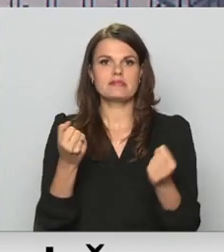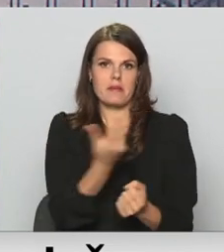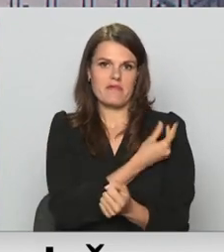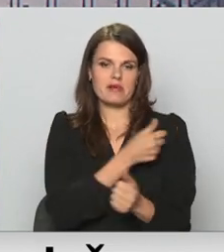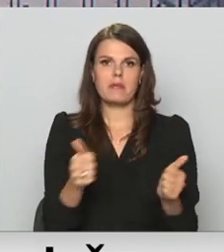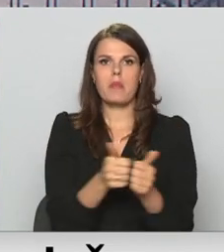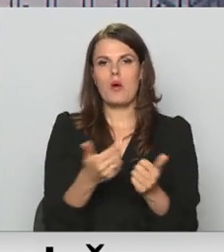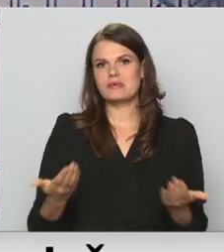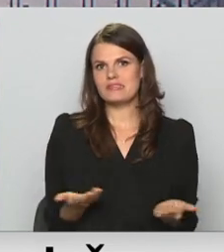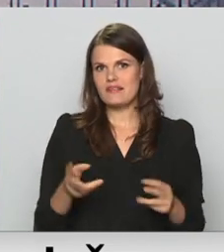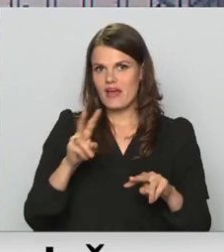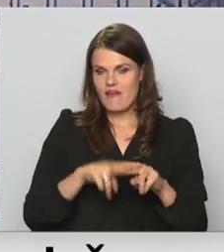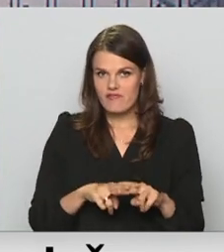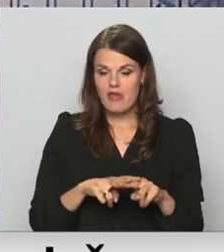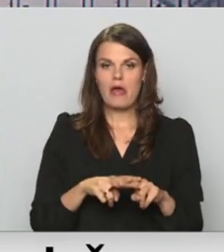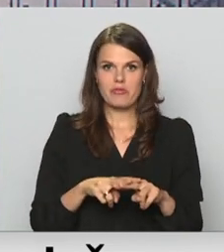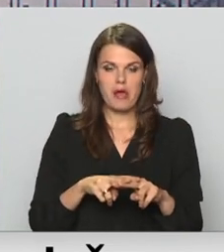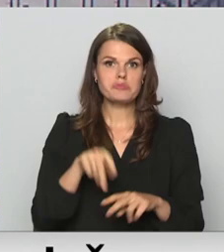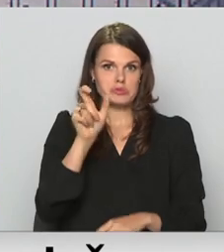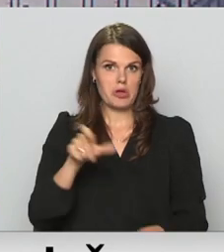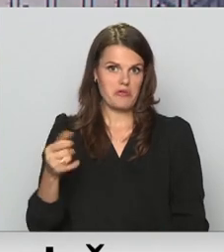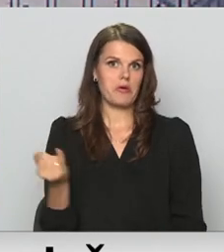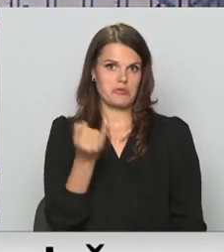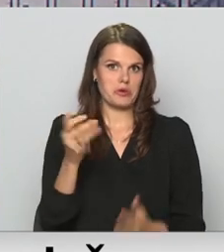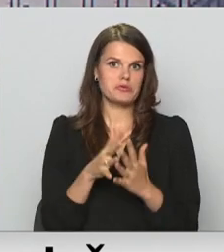tuvāk dzīvesvietai. Iedzīvotāja interese bija liela.